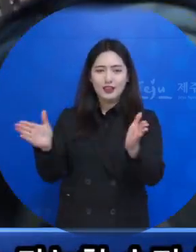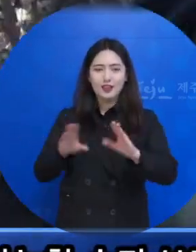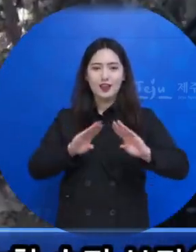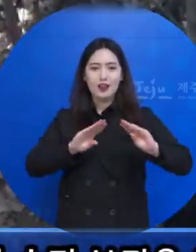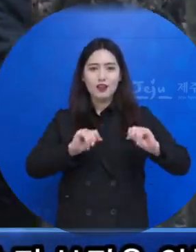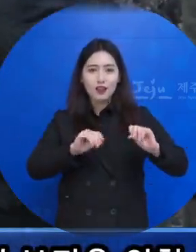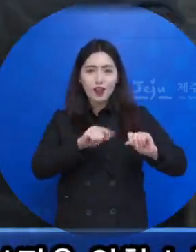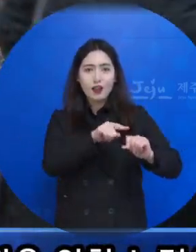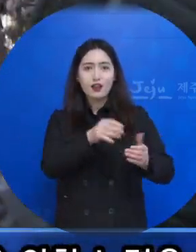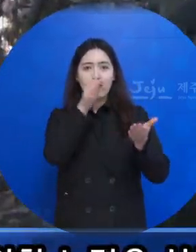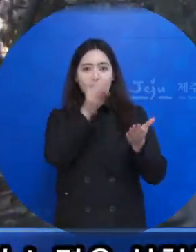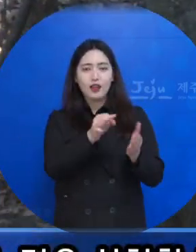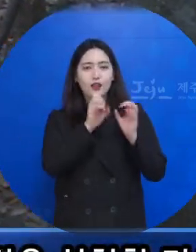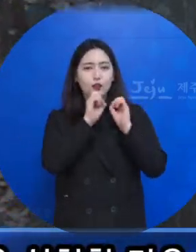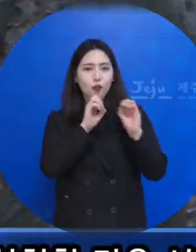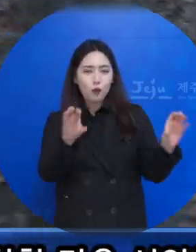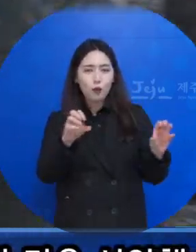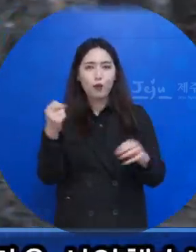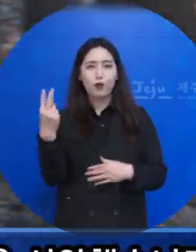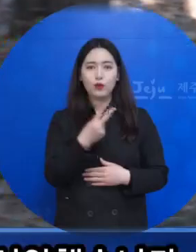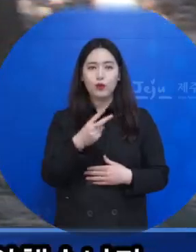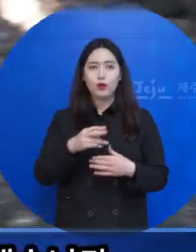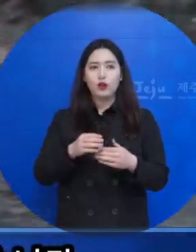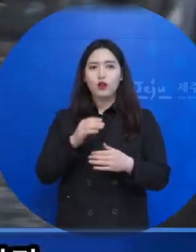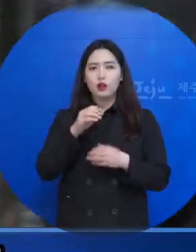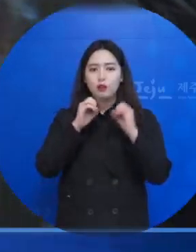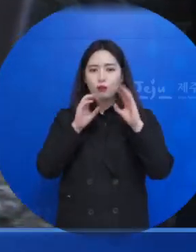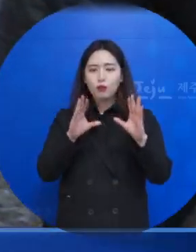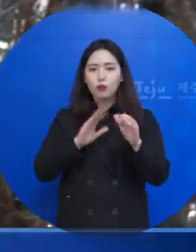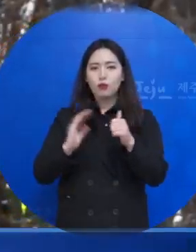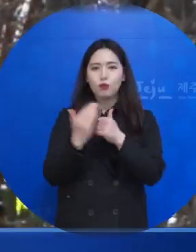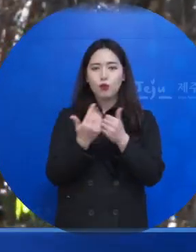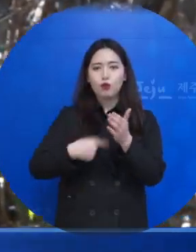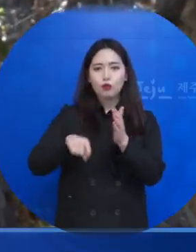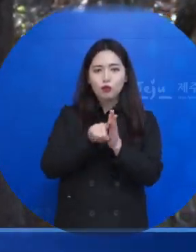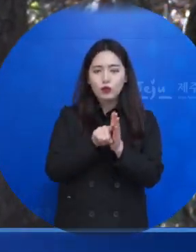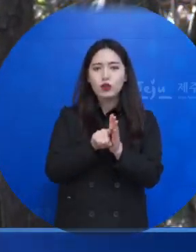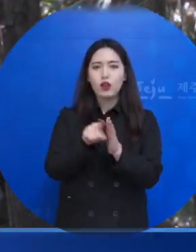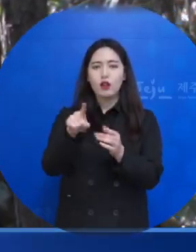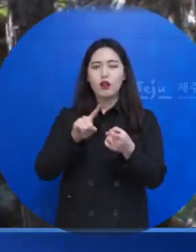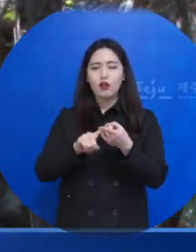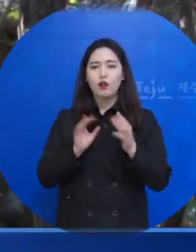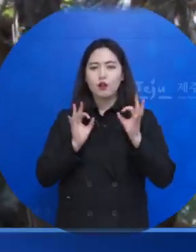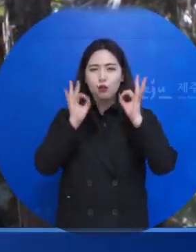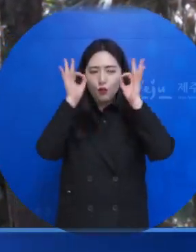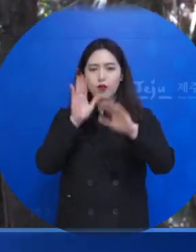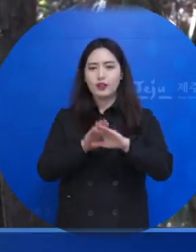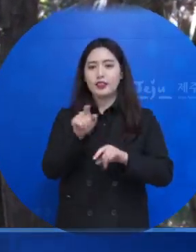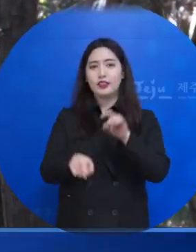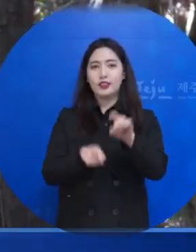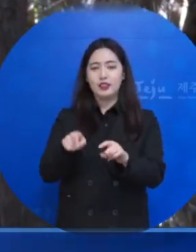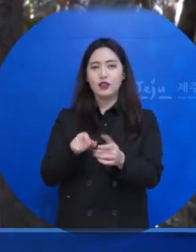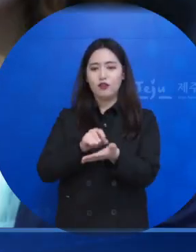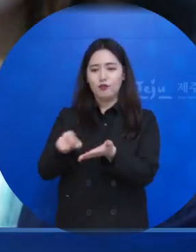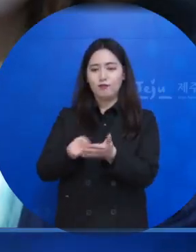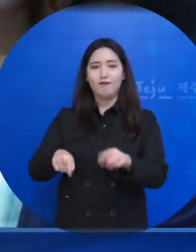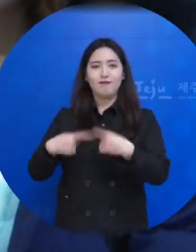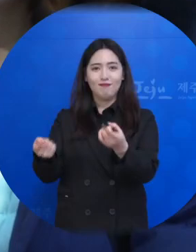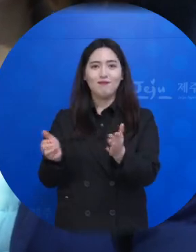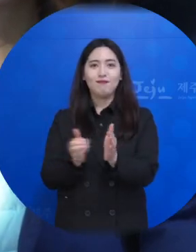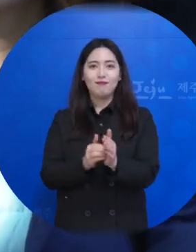주자로서 습지의 가치를 널리 알리고 지속 가능한 습지 보전을 위한 노력을 실천할 것을